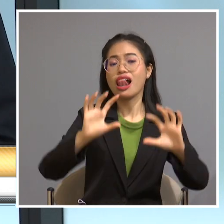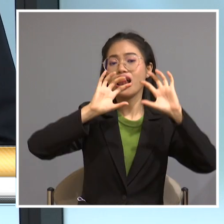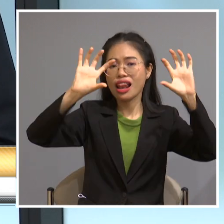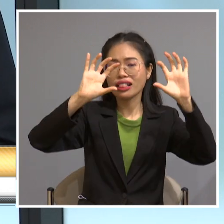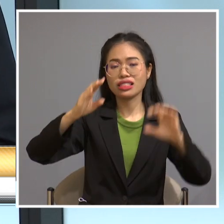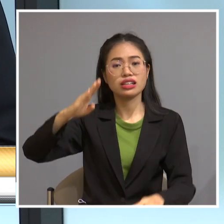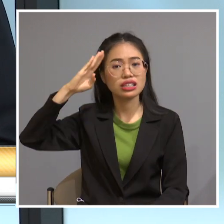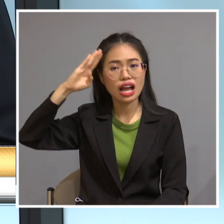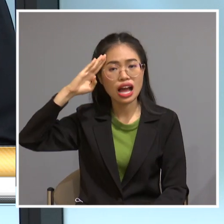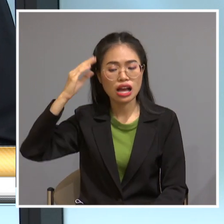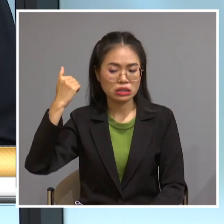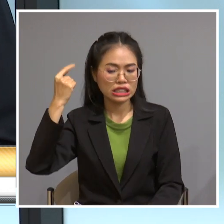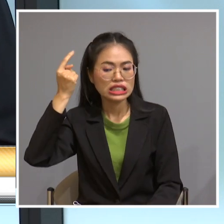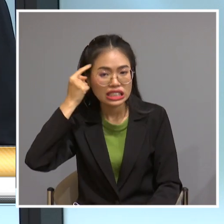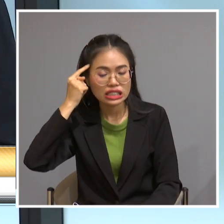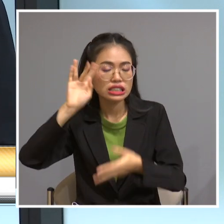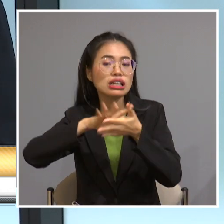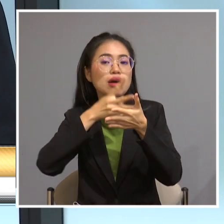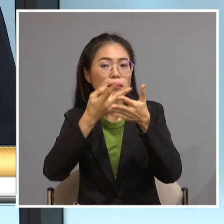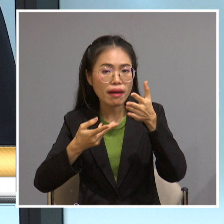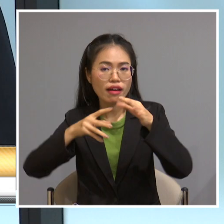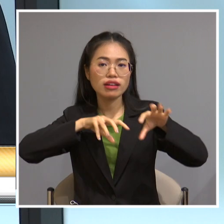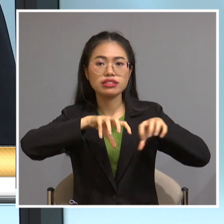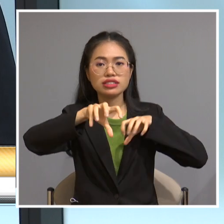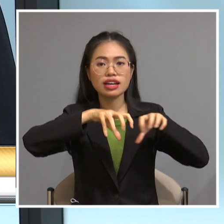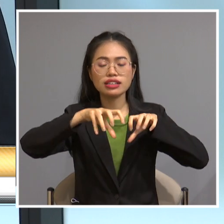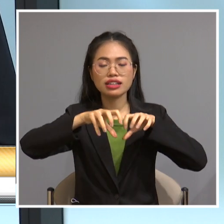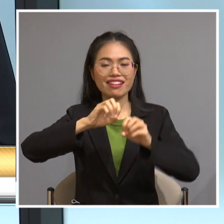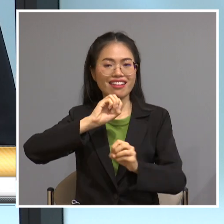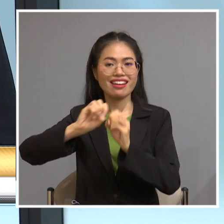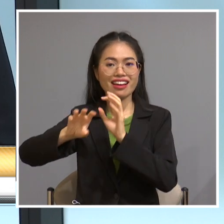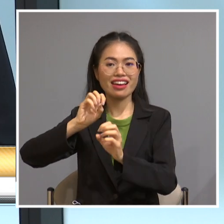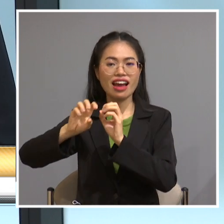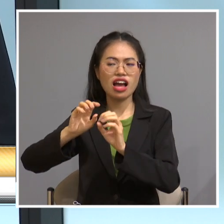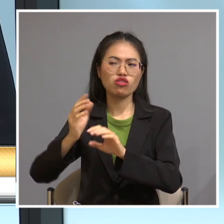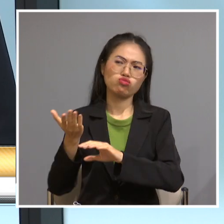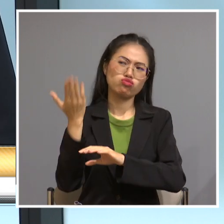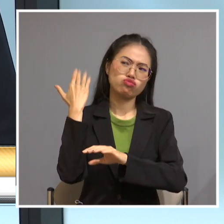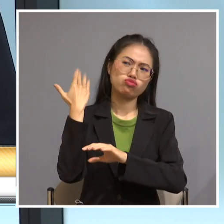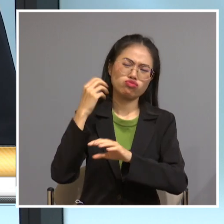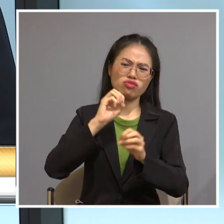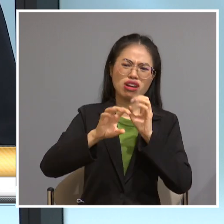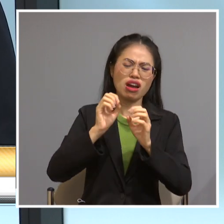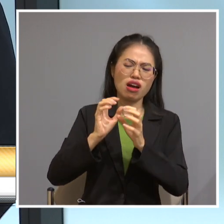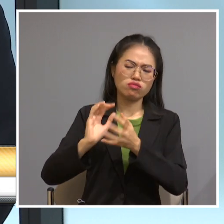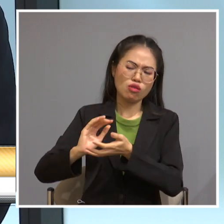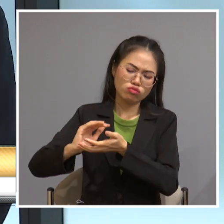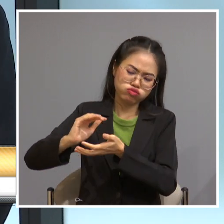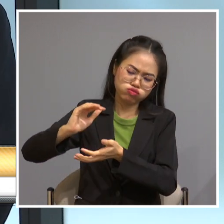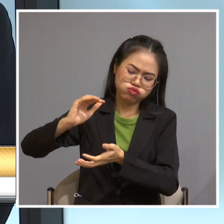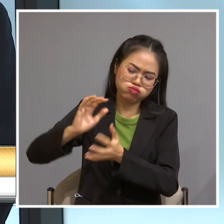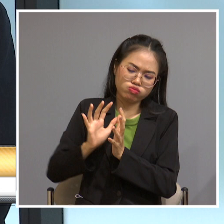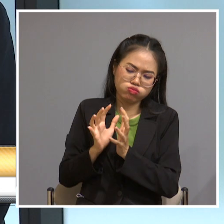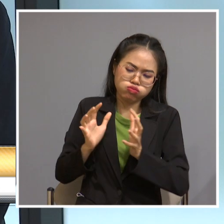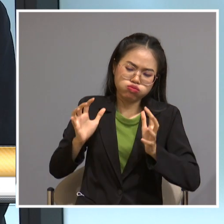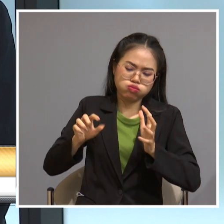กได้มีเยเรื่การพระกขยาตแลจำนวนมากแล้วก็มี การ